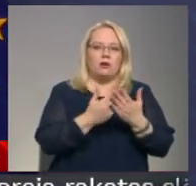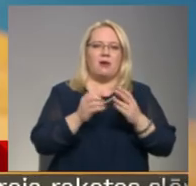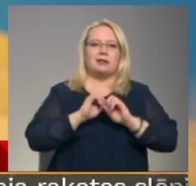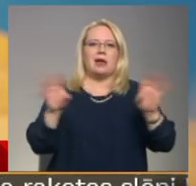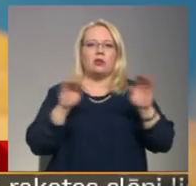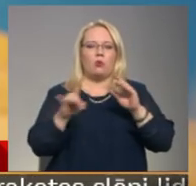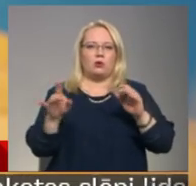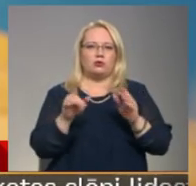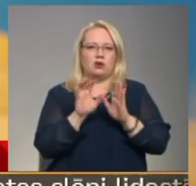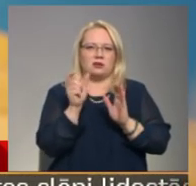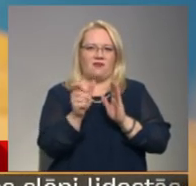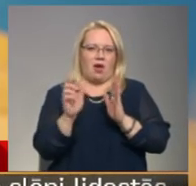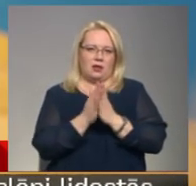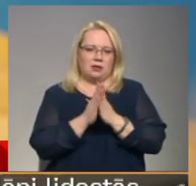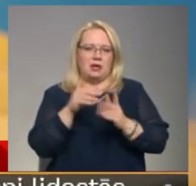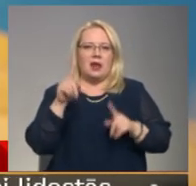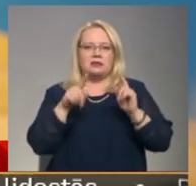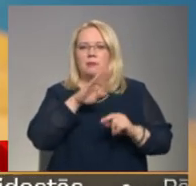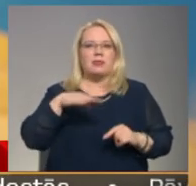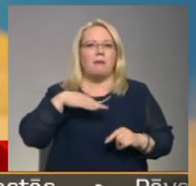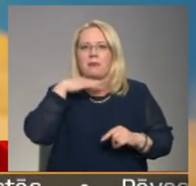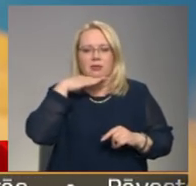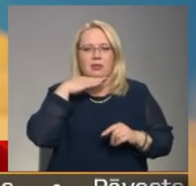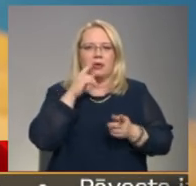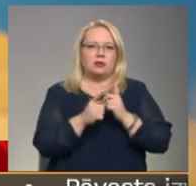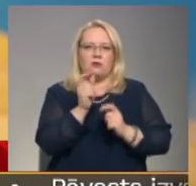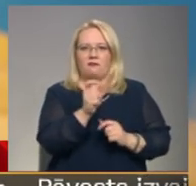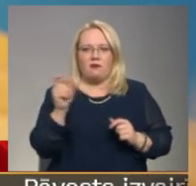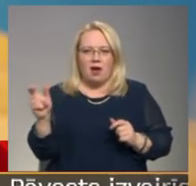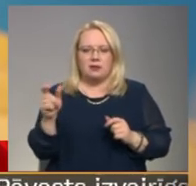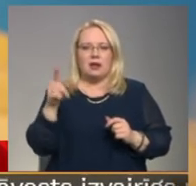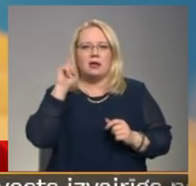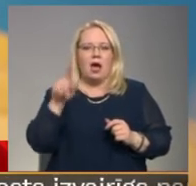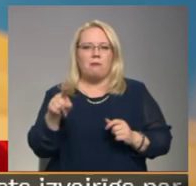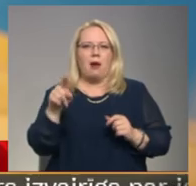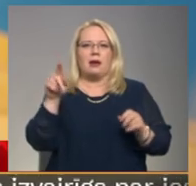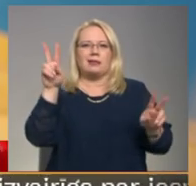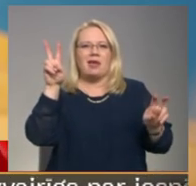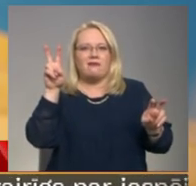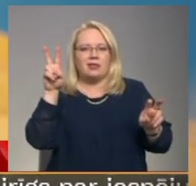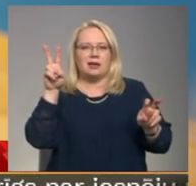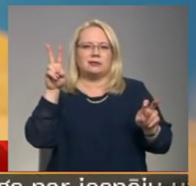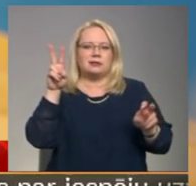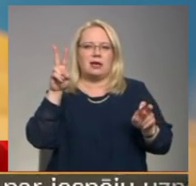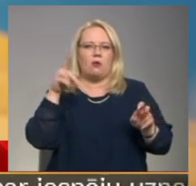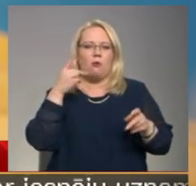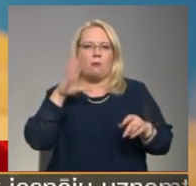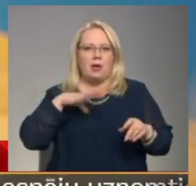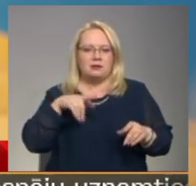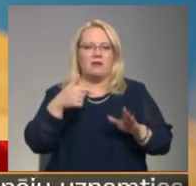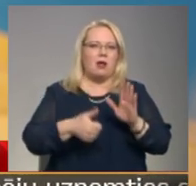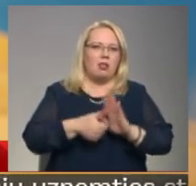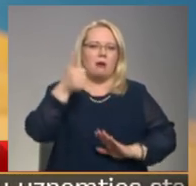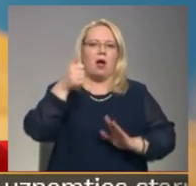vārdnīcas. Nepietiek tikai dažreiz iztulkot vārdu, ir jāsaprot, ir jāizlas definīcija, un tad var nonākt pie tā